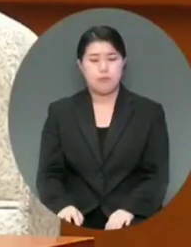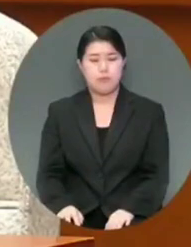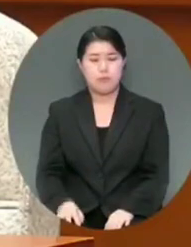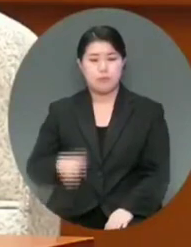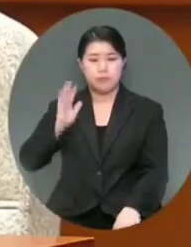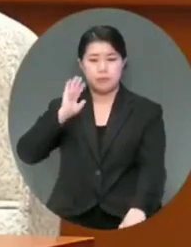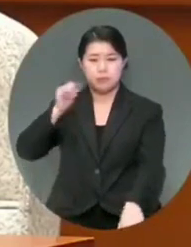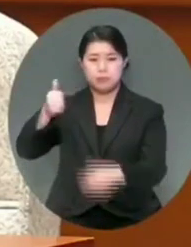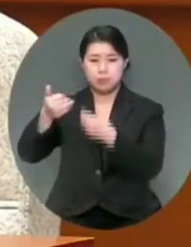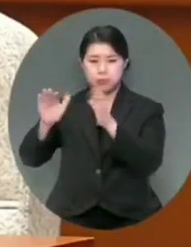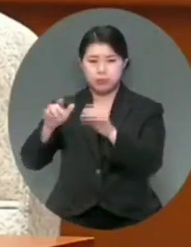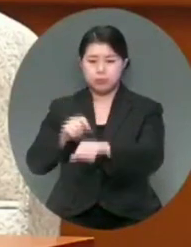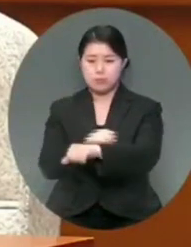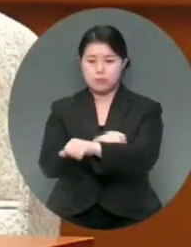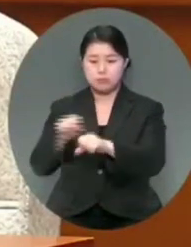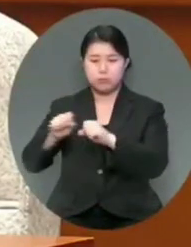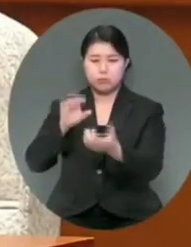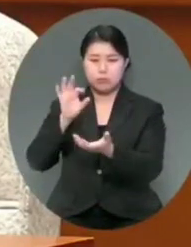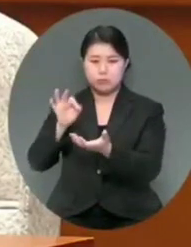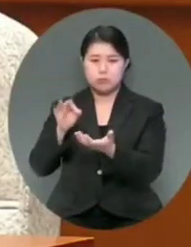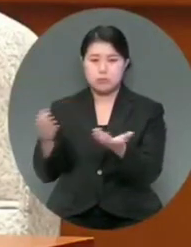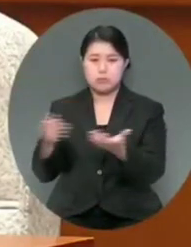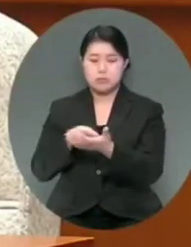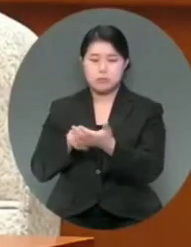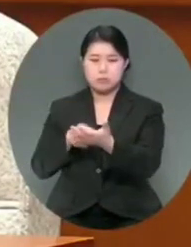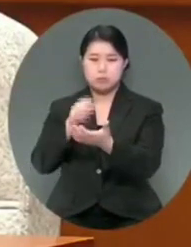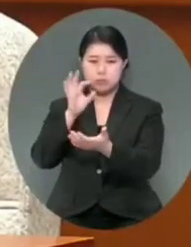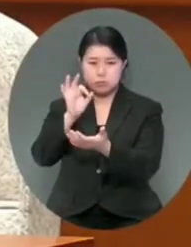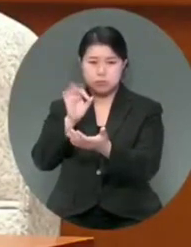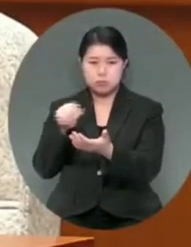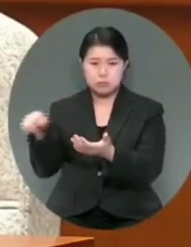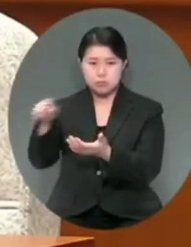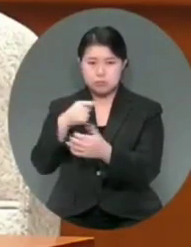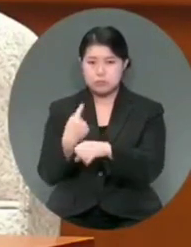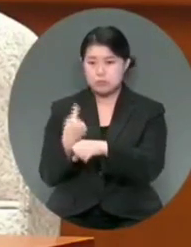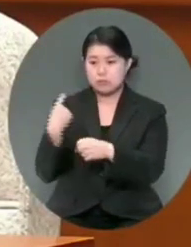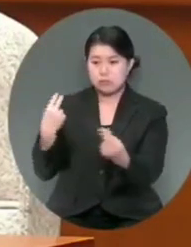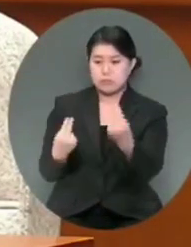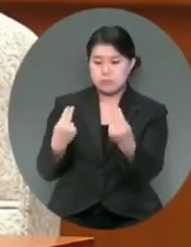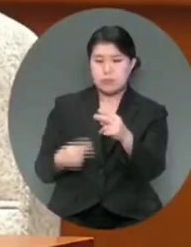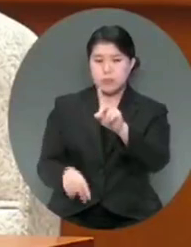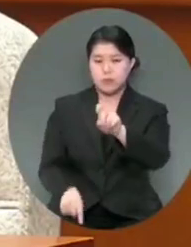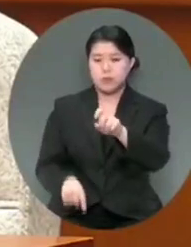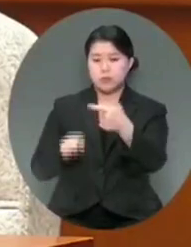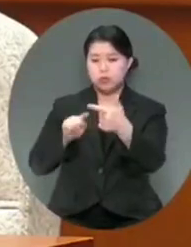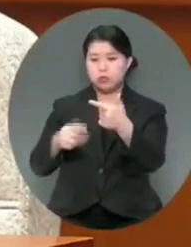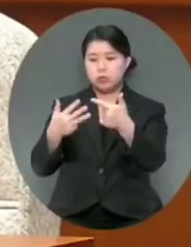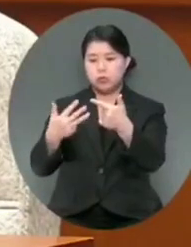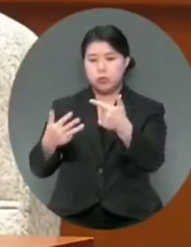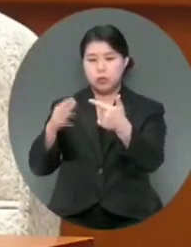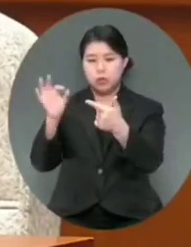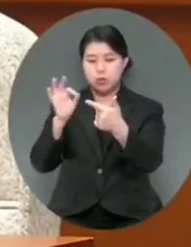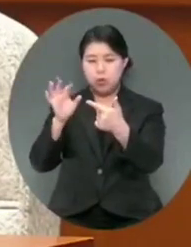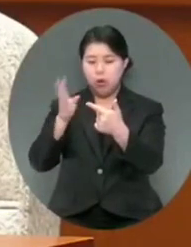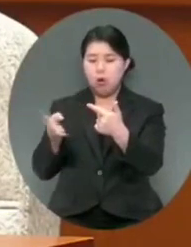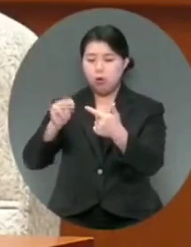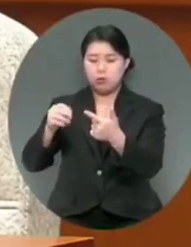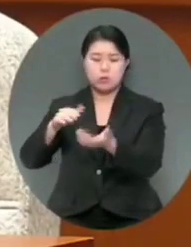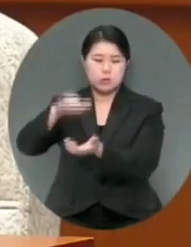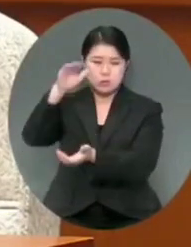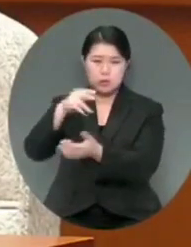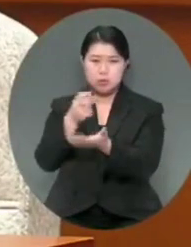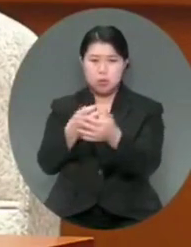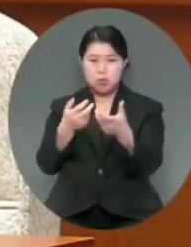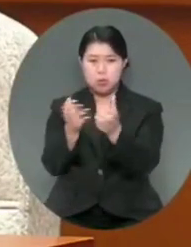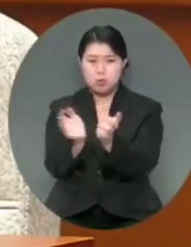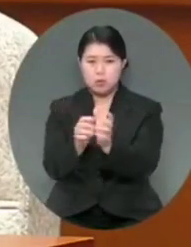대통령실은 특수활동비, 업무추진비, 직무수행경비를 전년 대비해서 16.8억 원 증액했고,